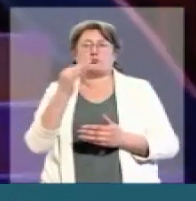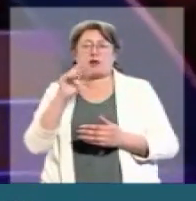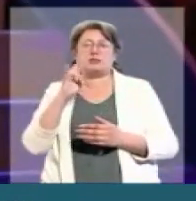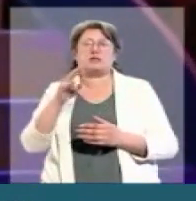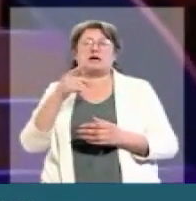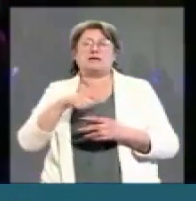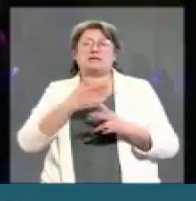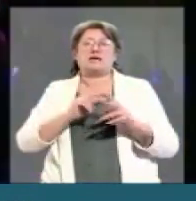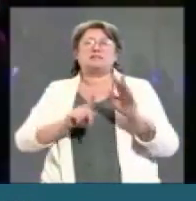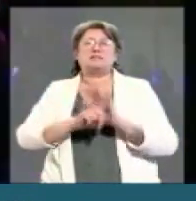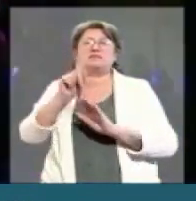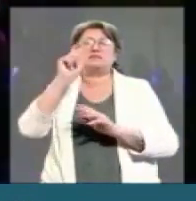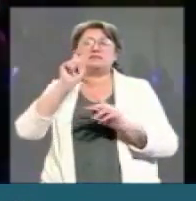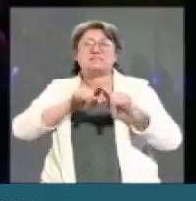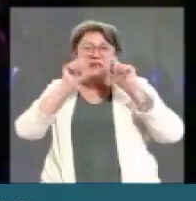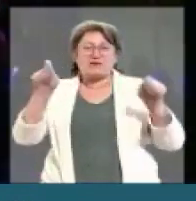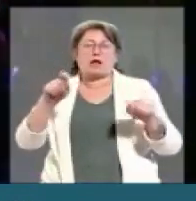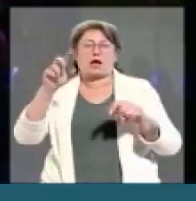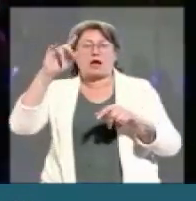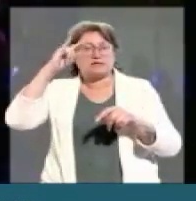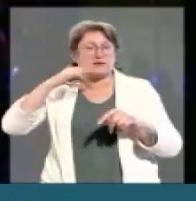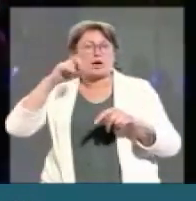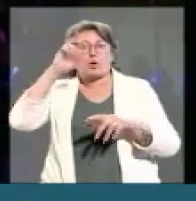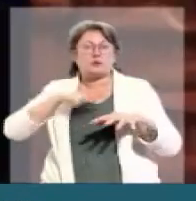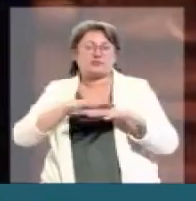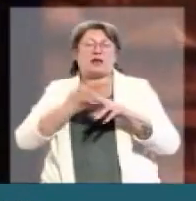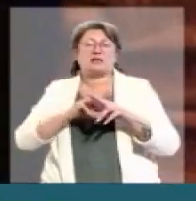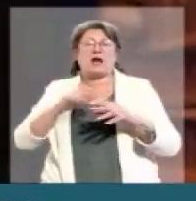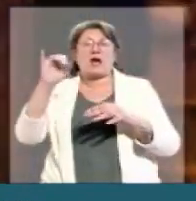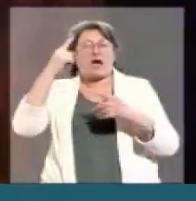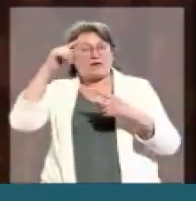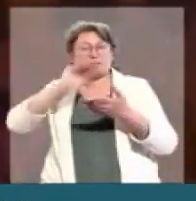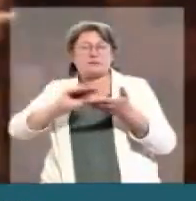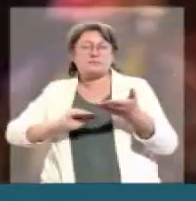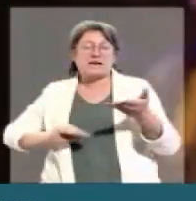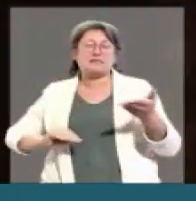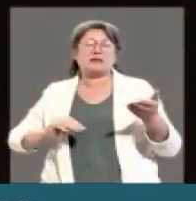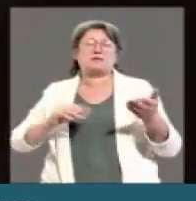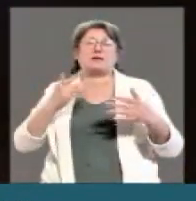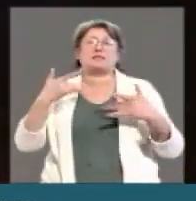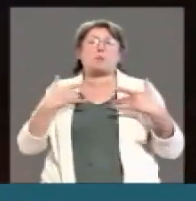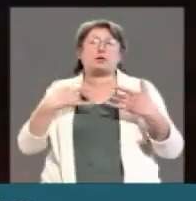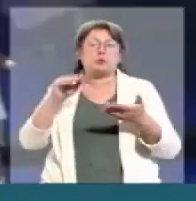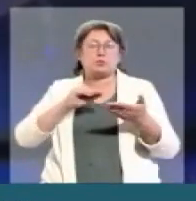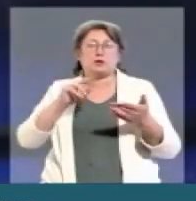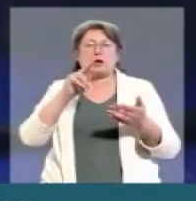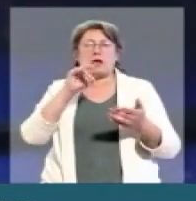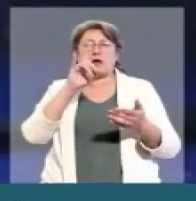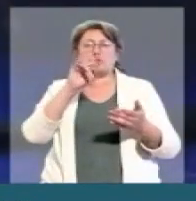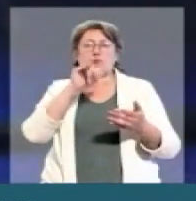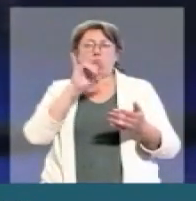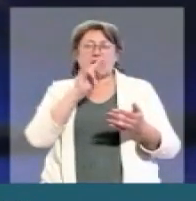заложившего основы становления казахской государственности. Автором исторической драмы выступил известный писатель, драматург Думан